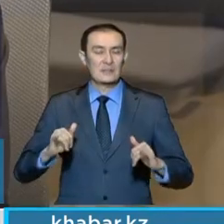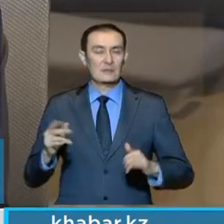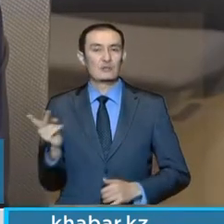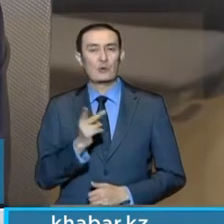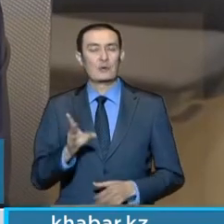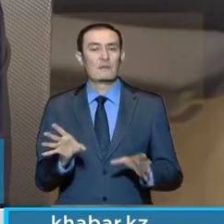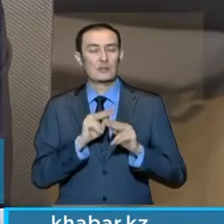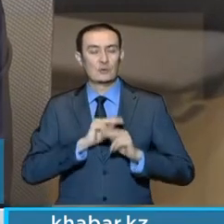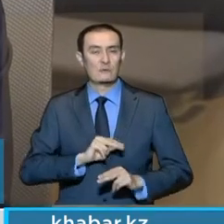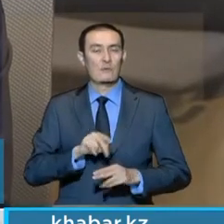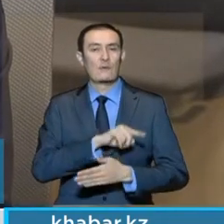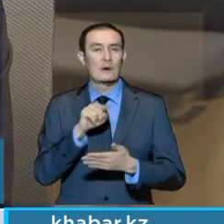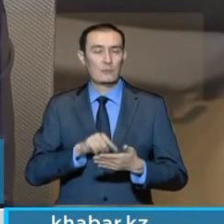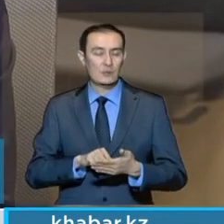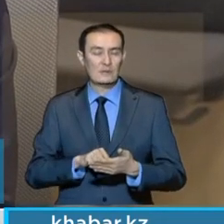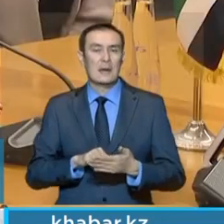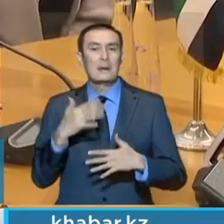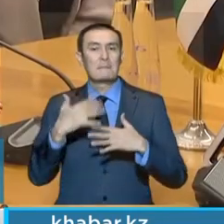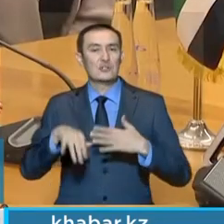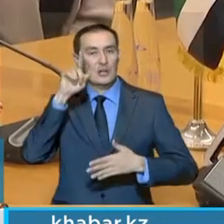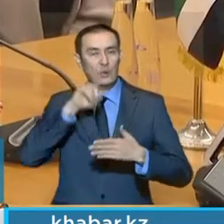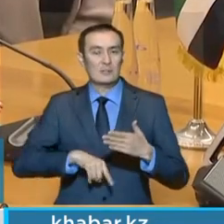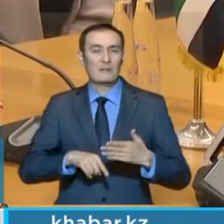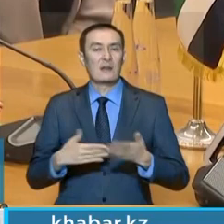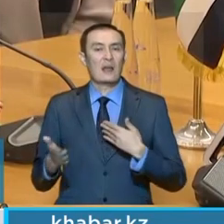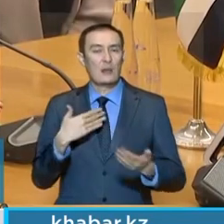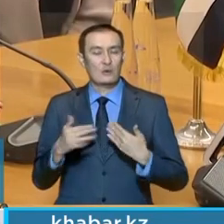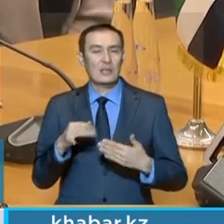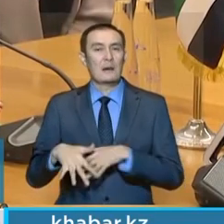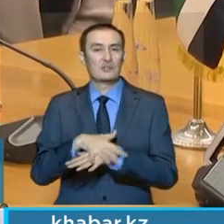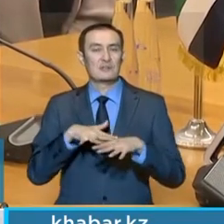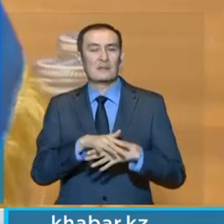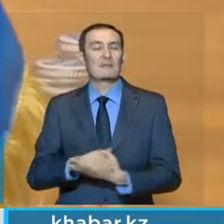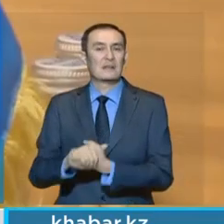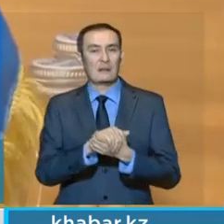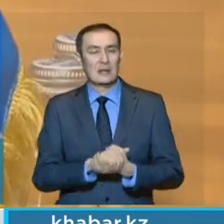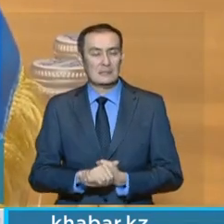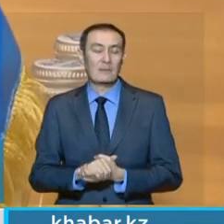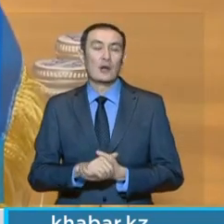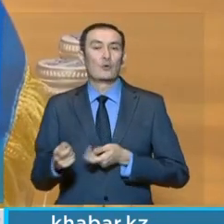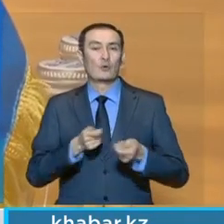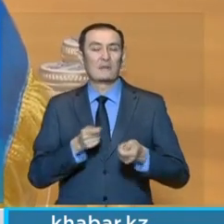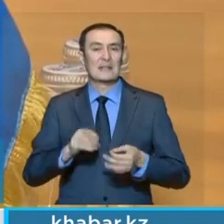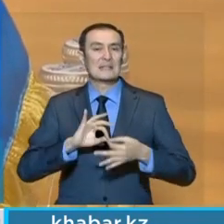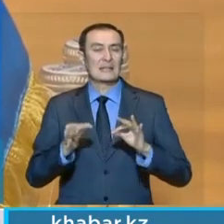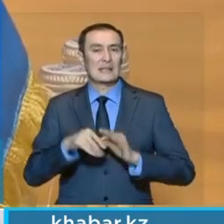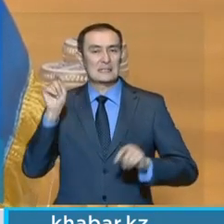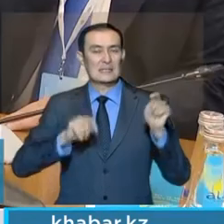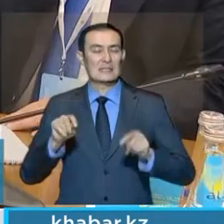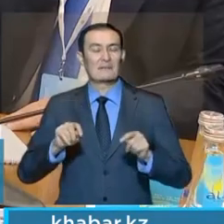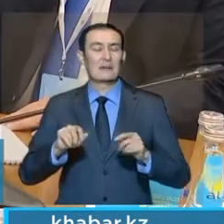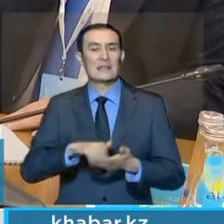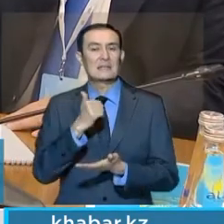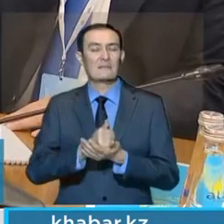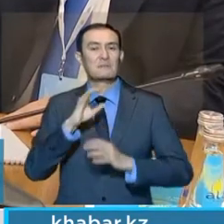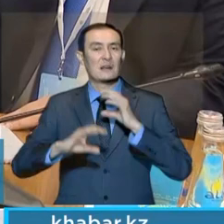двустороннего сотрудничества по вопросам межрелигиозного диалога и общественного согласия. Руководитель секретариата съезда лидеров